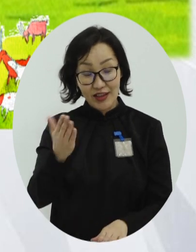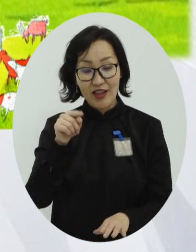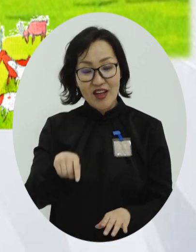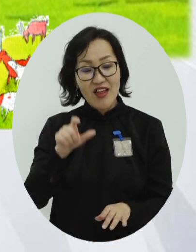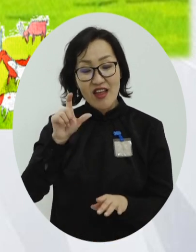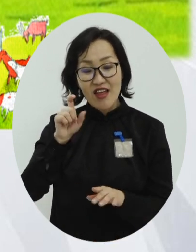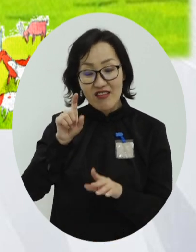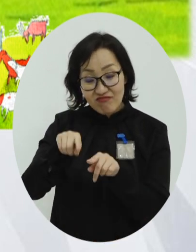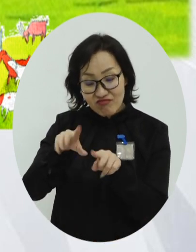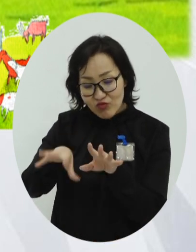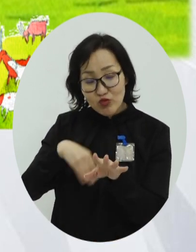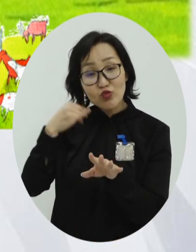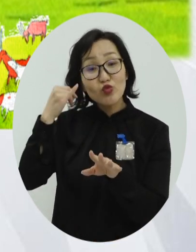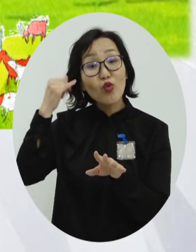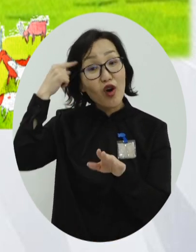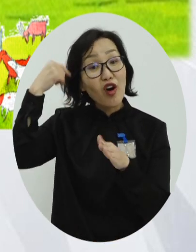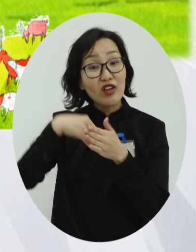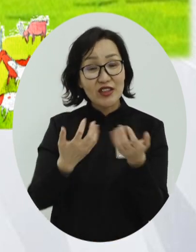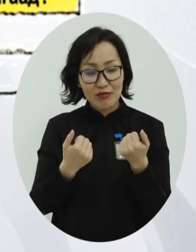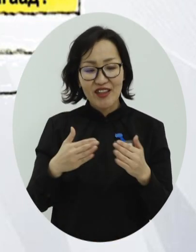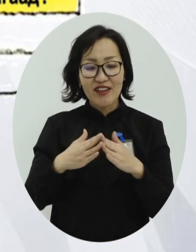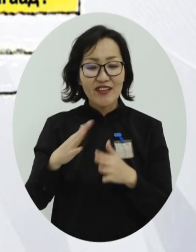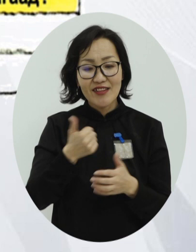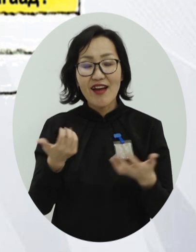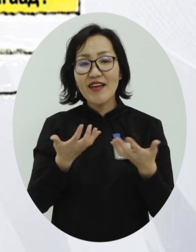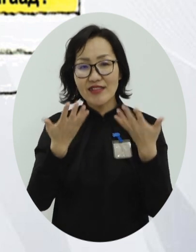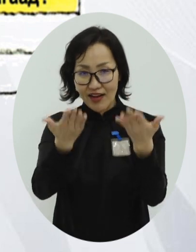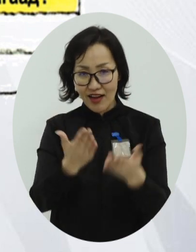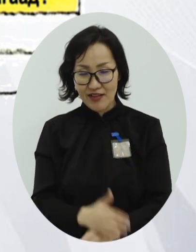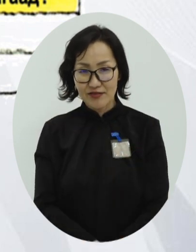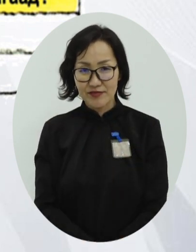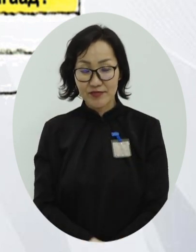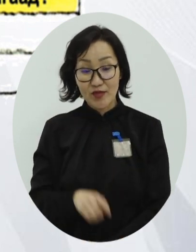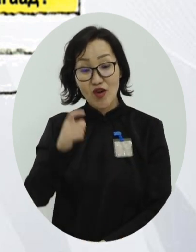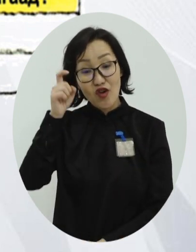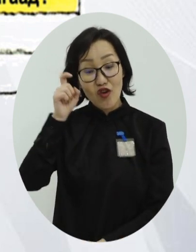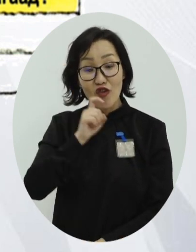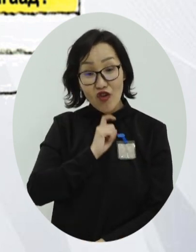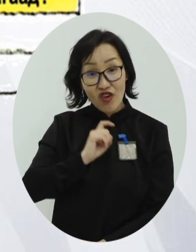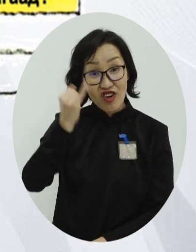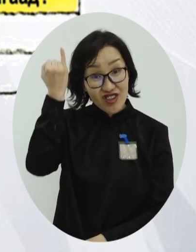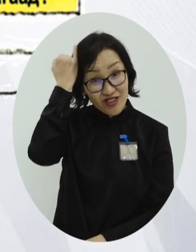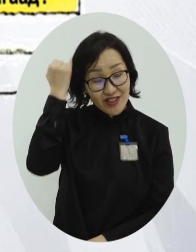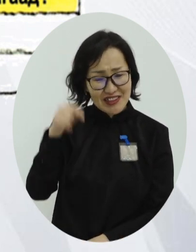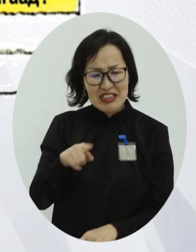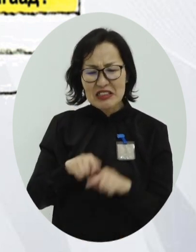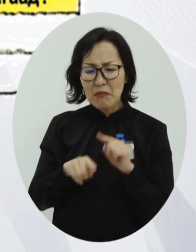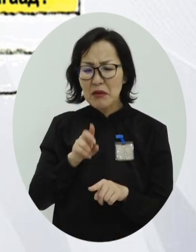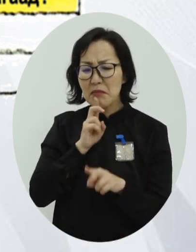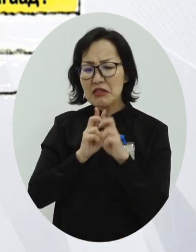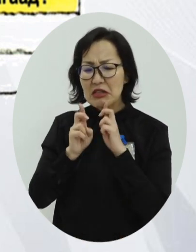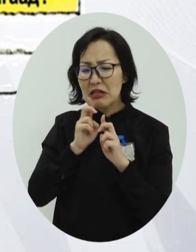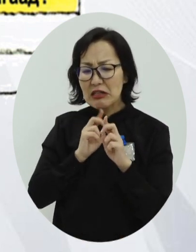Хүүхдүүдээ эхээс юуг ойлгосон бэ гэрийнхэнтэйгээ сайн ярилцаарай. Хөх ишиг ямар